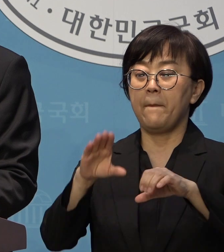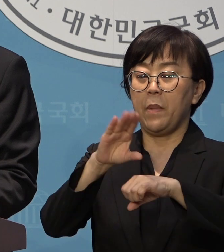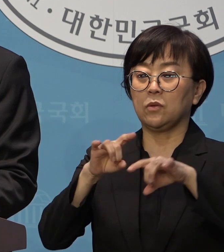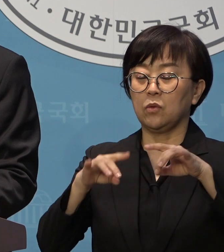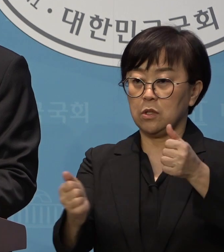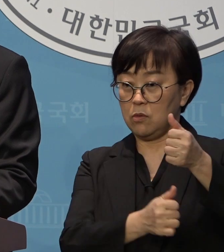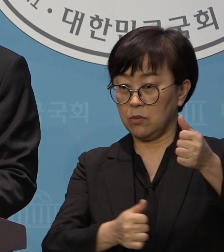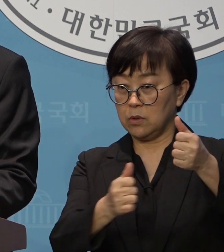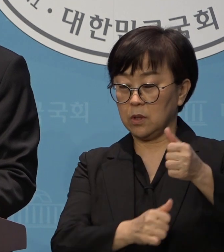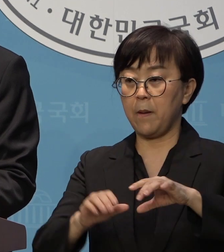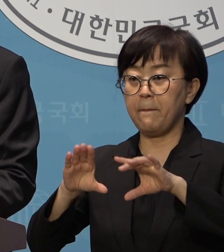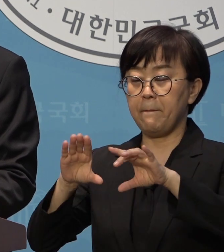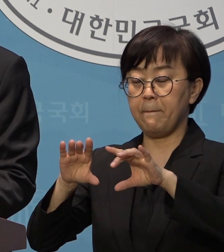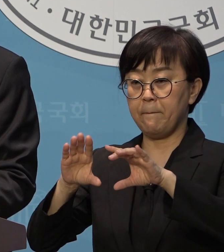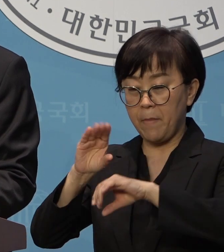방송통신위원회와